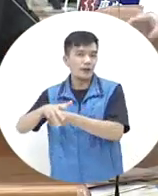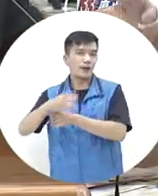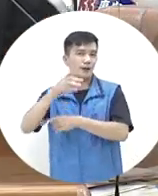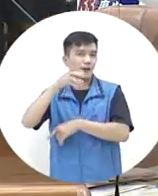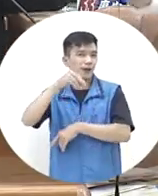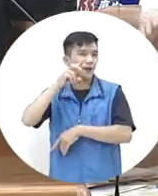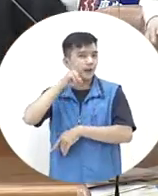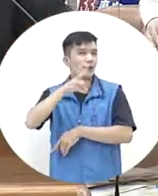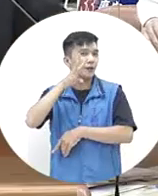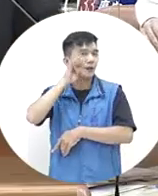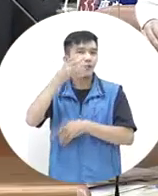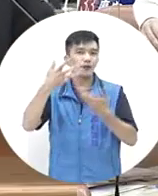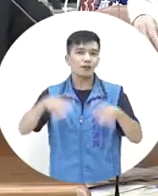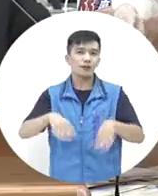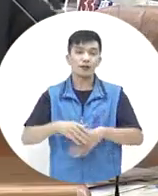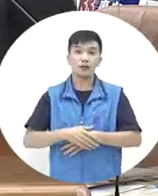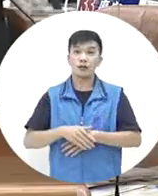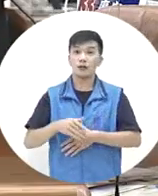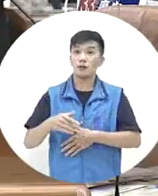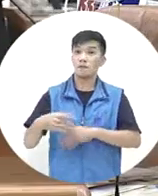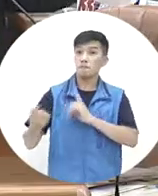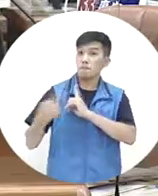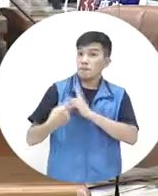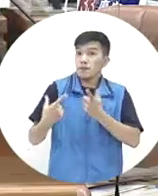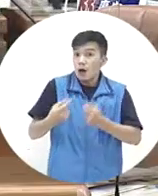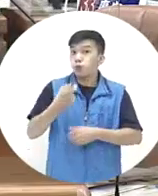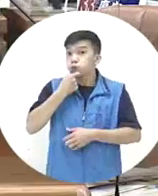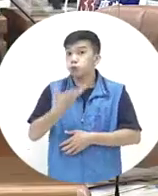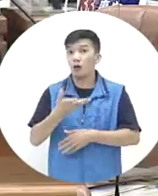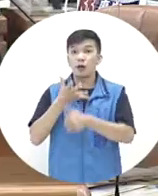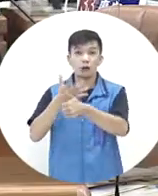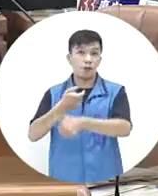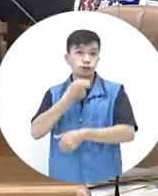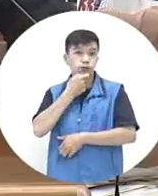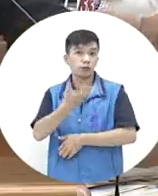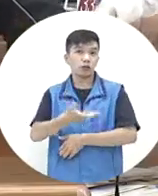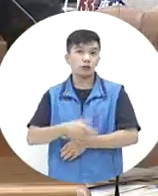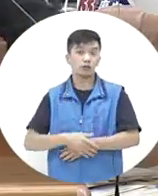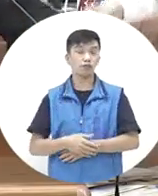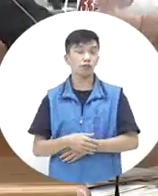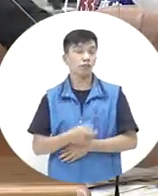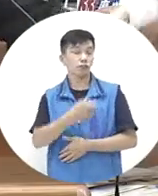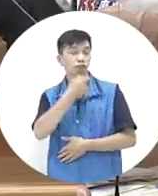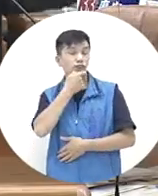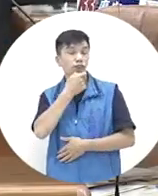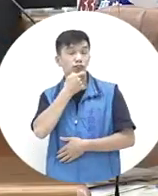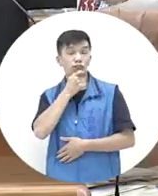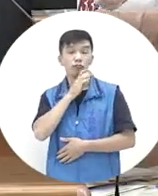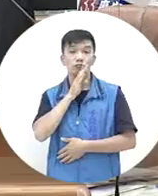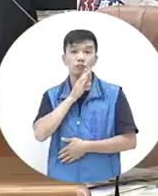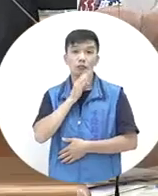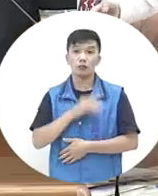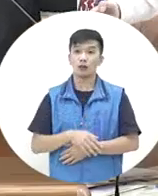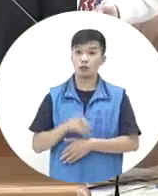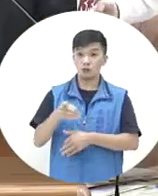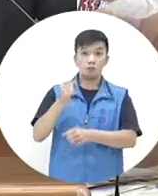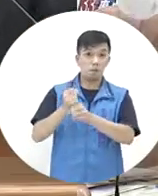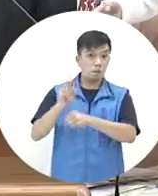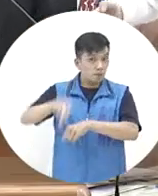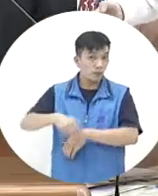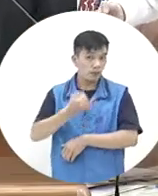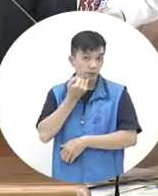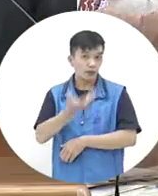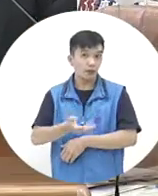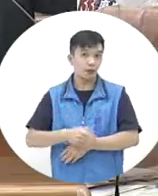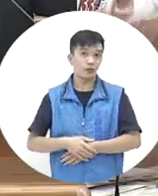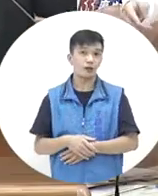吗？你愿意吗？ 市长， 你愿意吗？我问你，你愿意吗？ 我愿意。我今天担任民意代表， 你做过吗？ 我今天担任民意